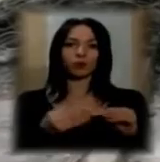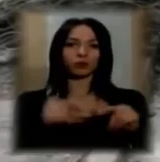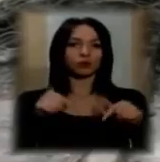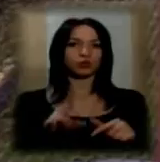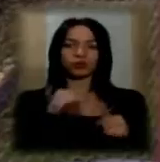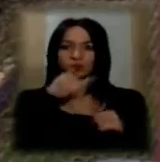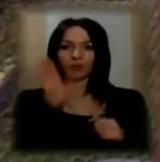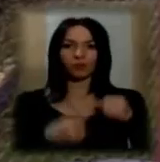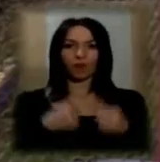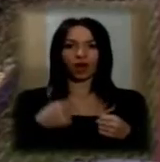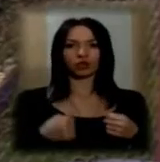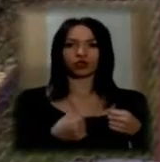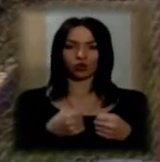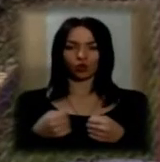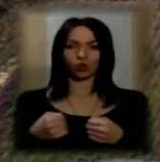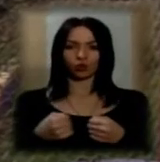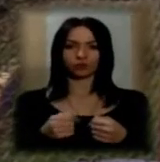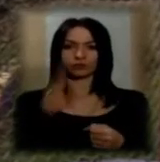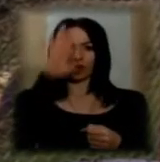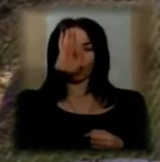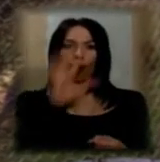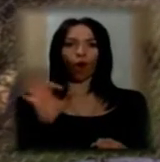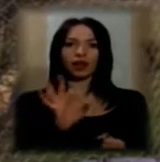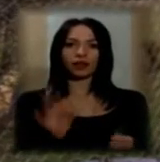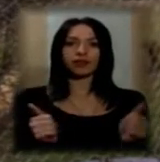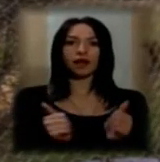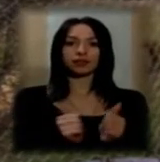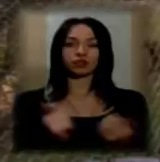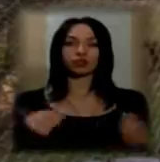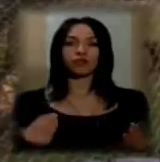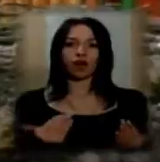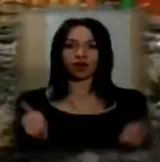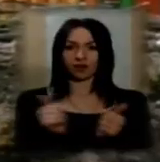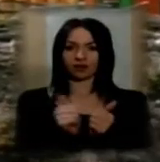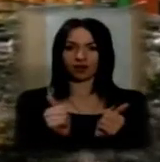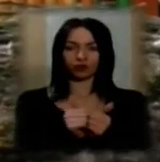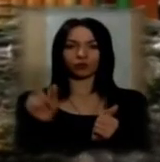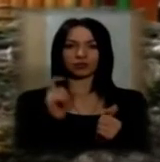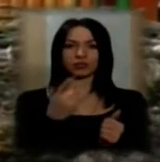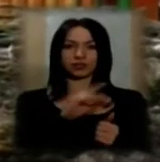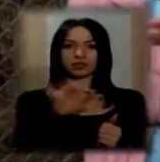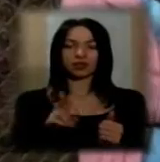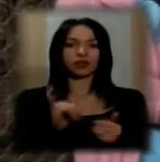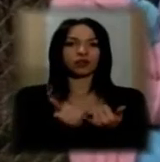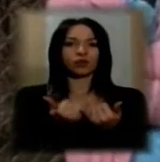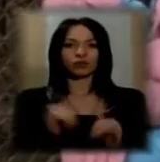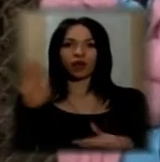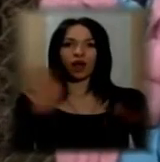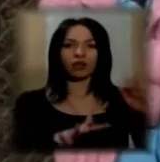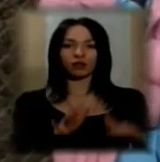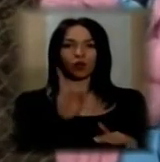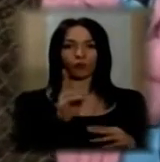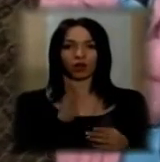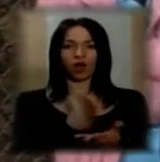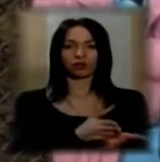машиною. Олександр живе поруч з дитячим садком. Обурюється халатністю комунальних служб. Нікому до цього